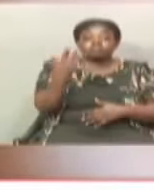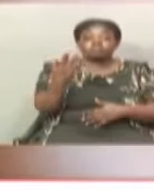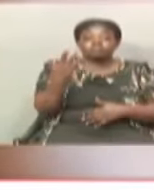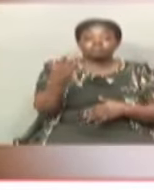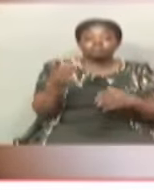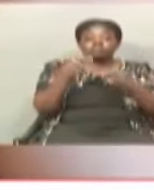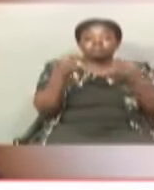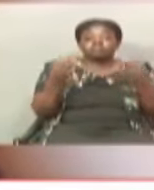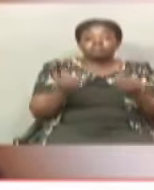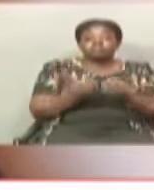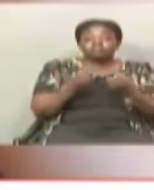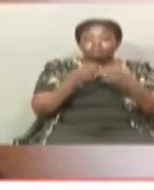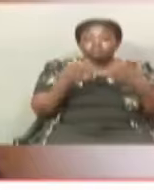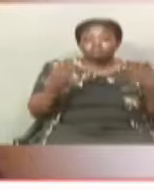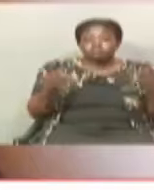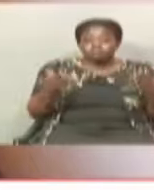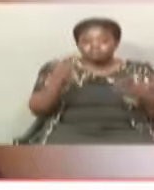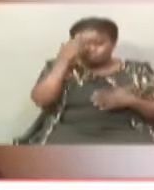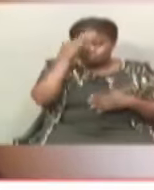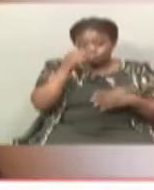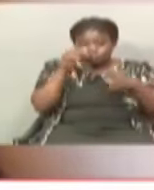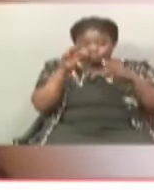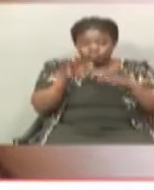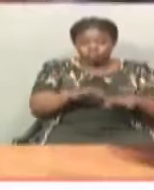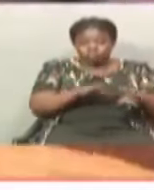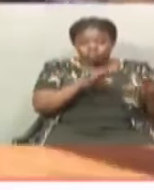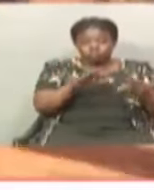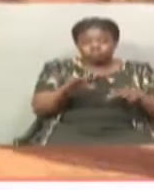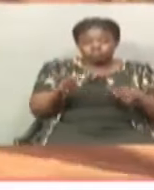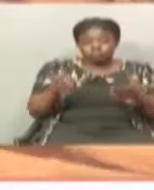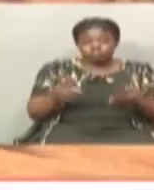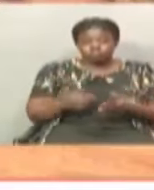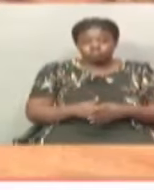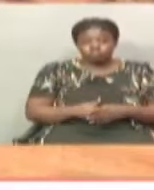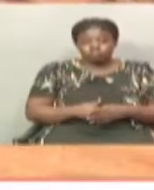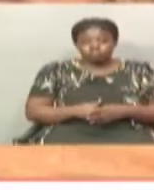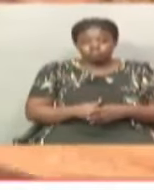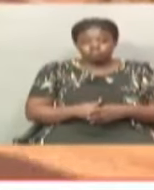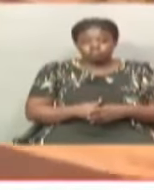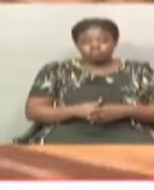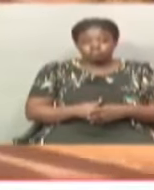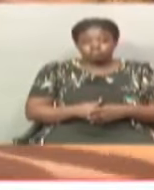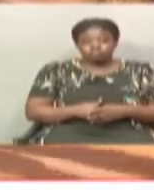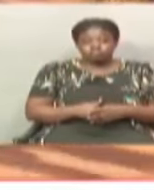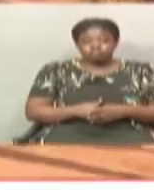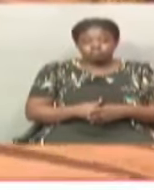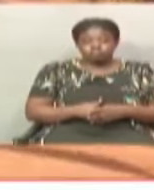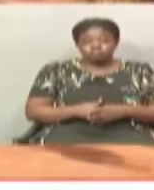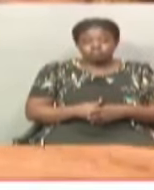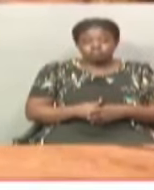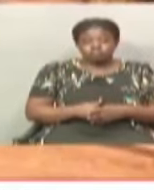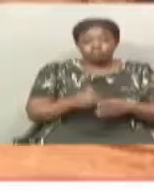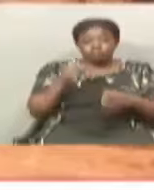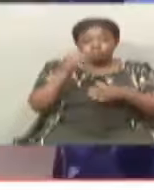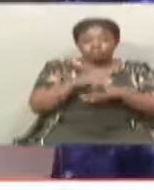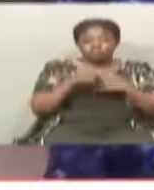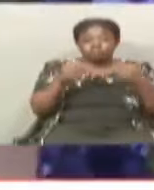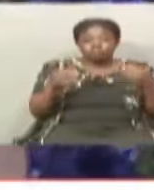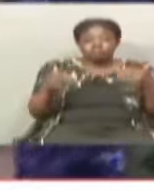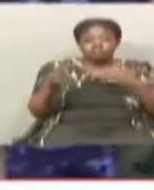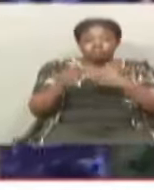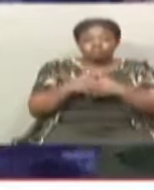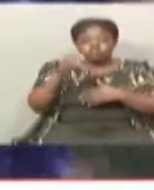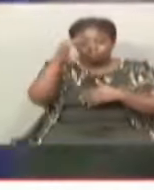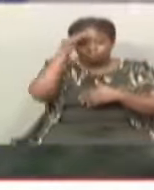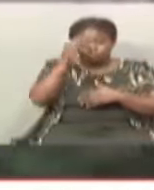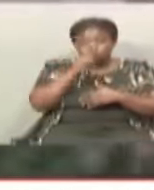famire abaana basinga mumana lwaki batubonyaabonya mu kintu emmere mutuseeka wabbali mumpe ebibbo. Oluvala bwe kukulembera mu nnyumba poliisi eragidde